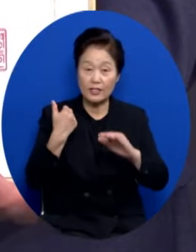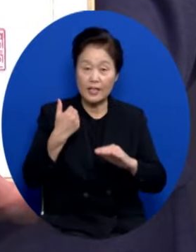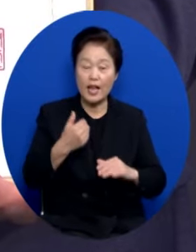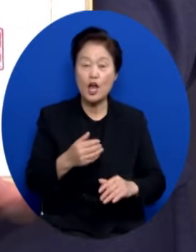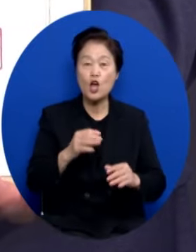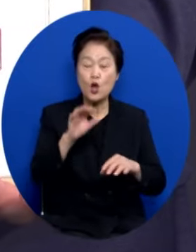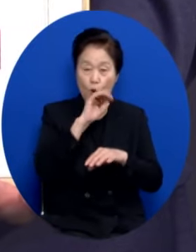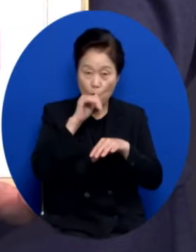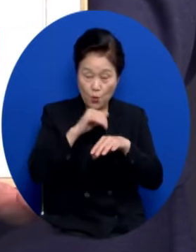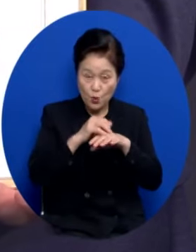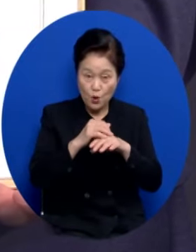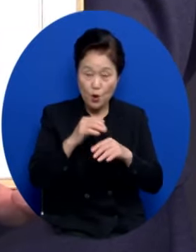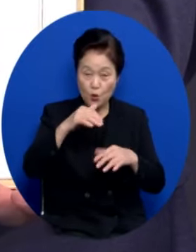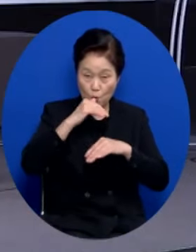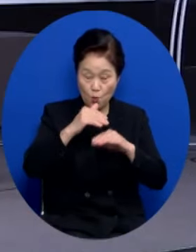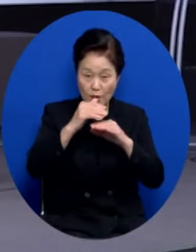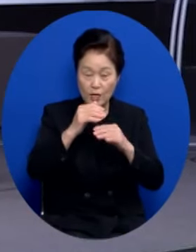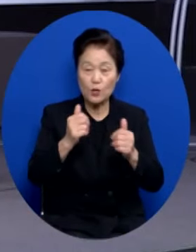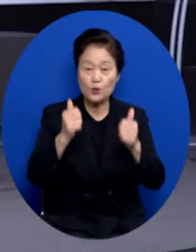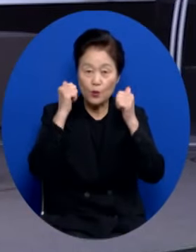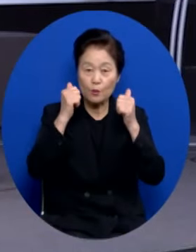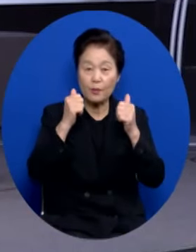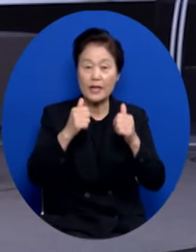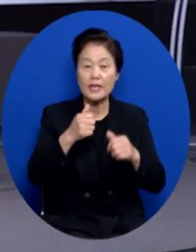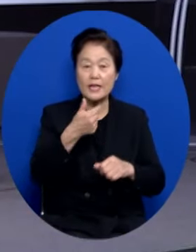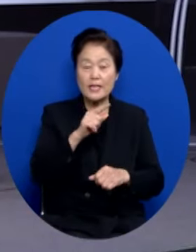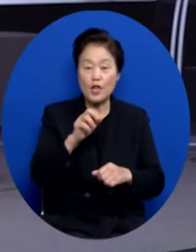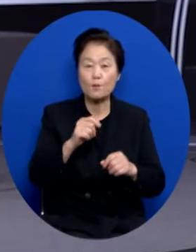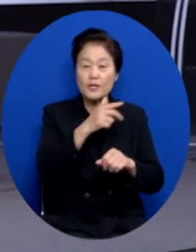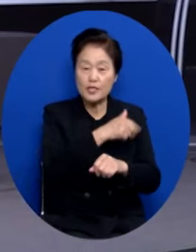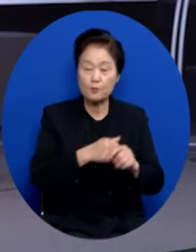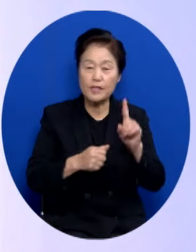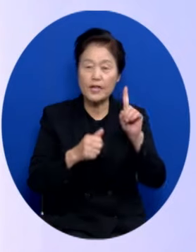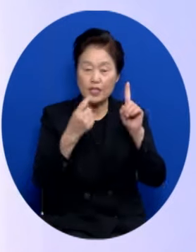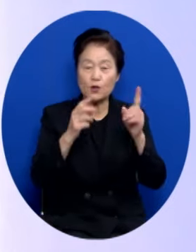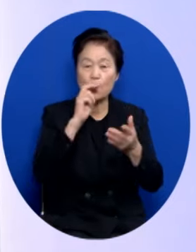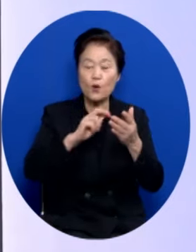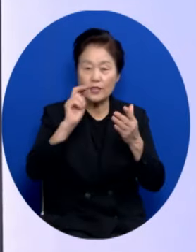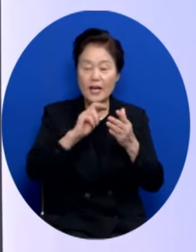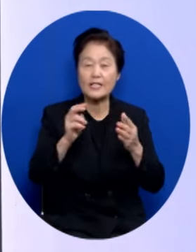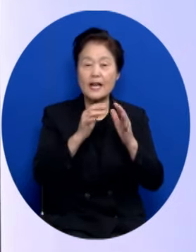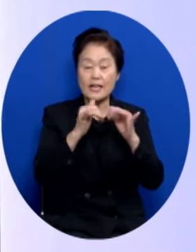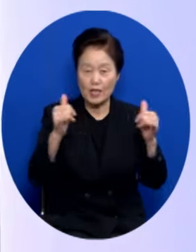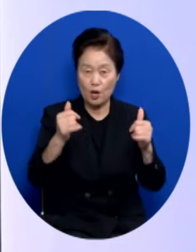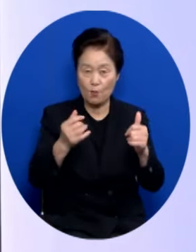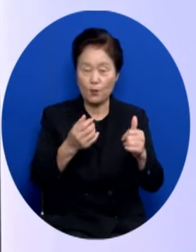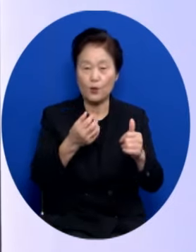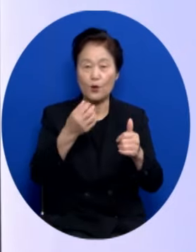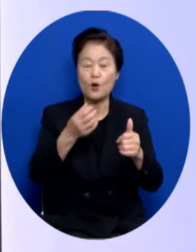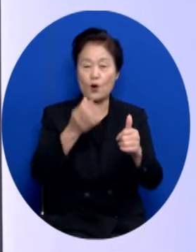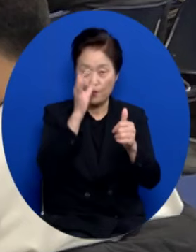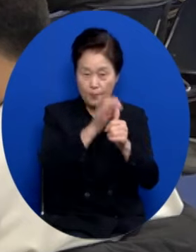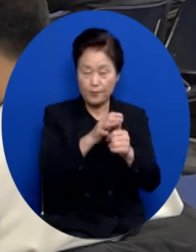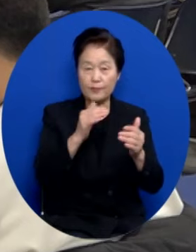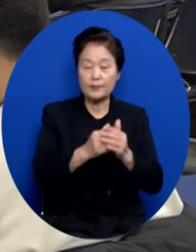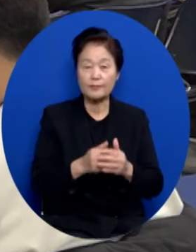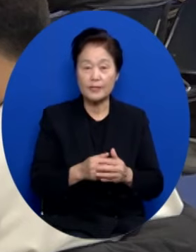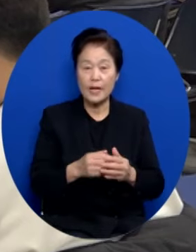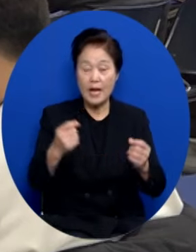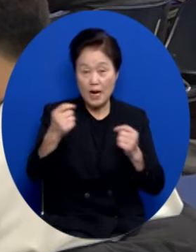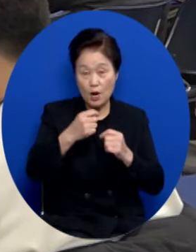훈련 과정을 이수한 동탄 순복음교회 남인 집사를 1호 찬양사로 임명했습니다. 학술대회는 다가올